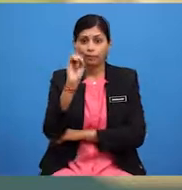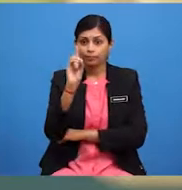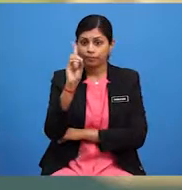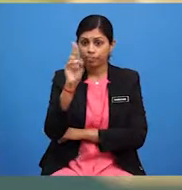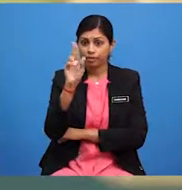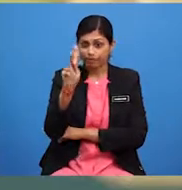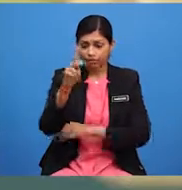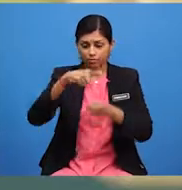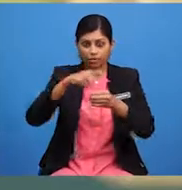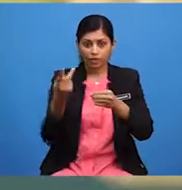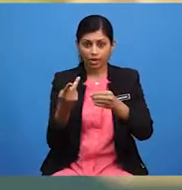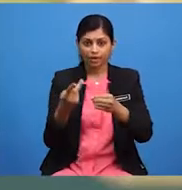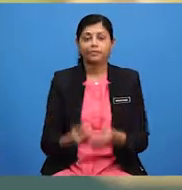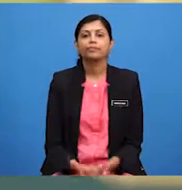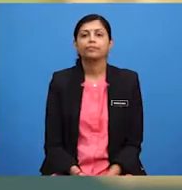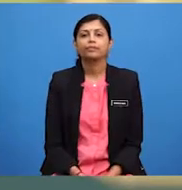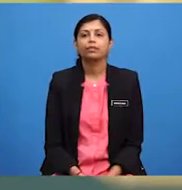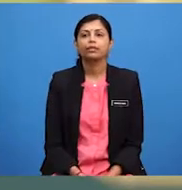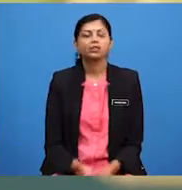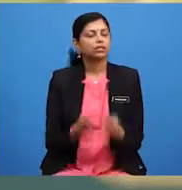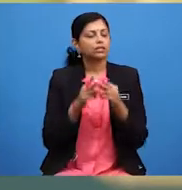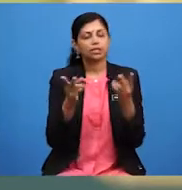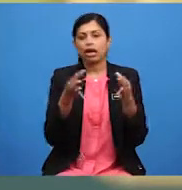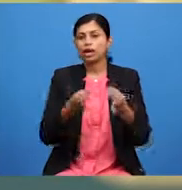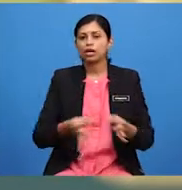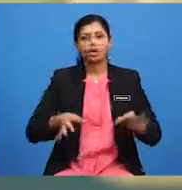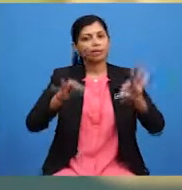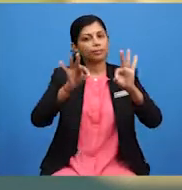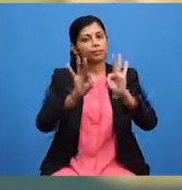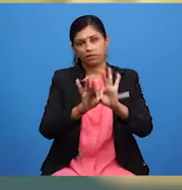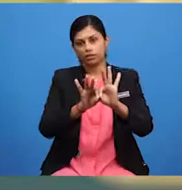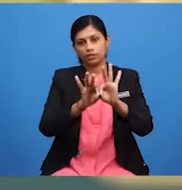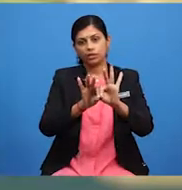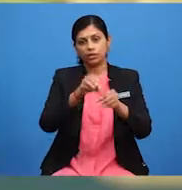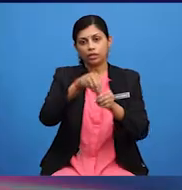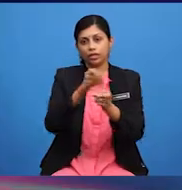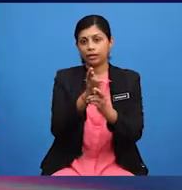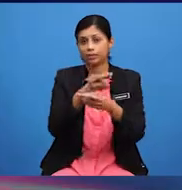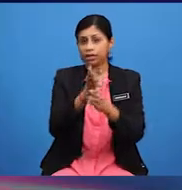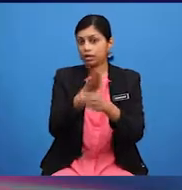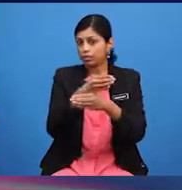Lakaran memainkan peranan penting dalam sesuatu reka bentuk produk.